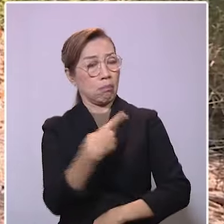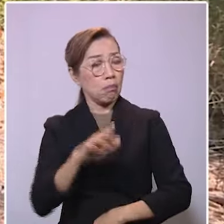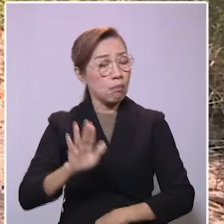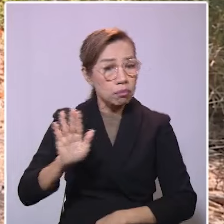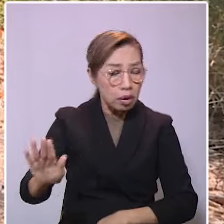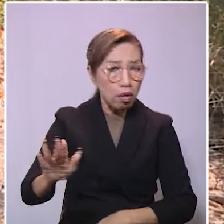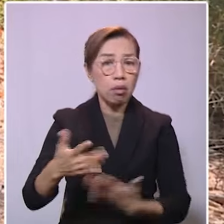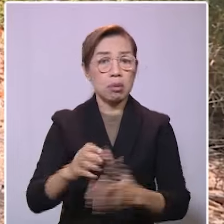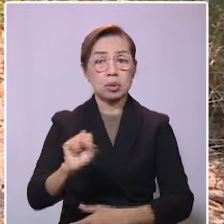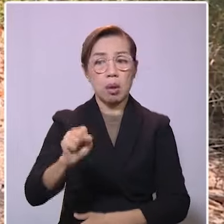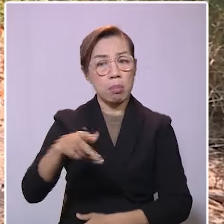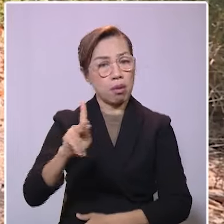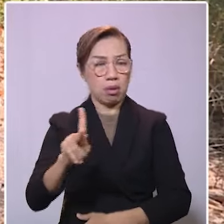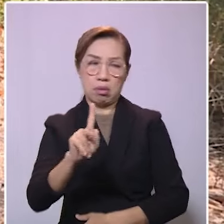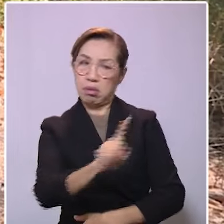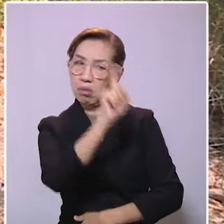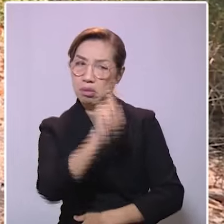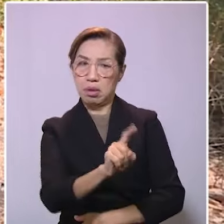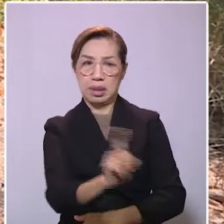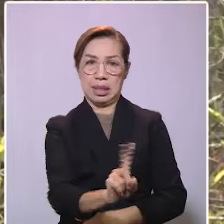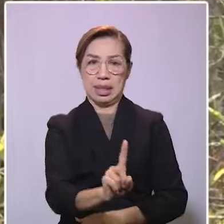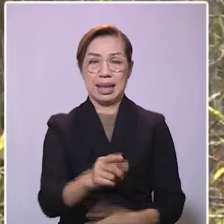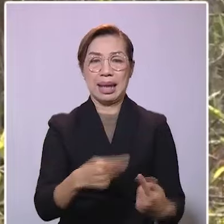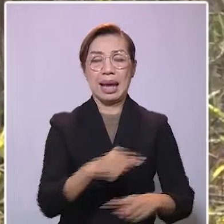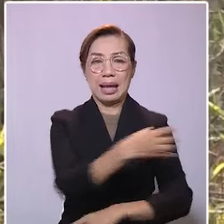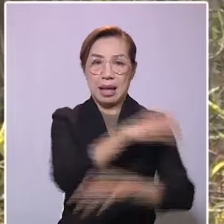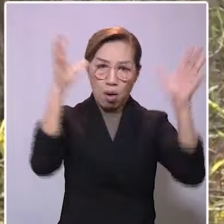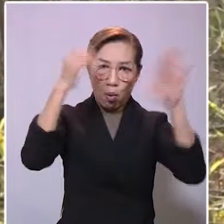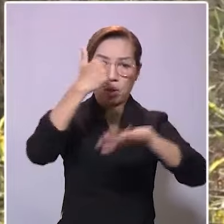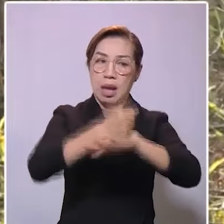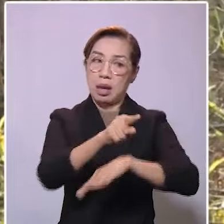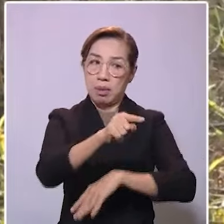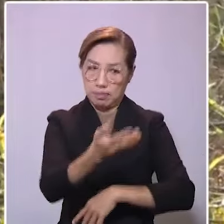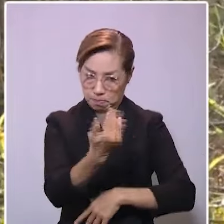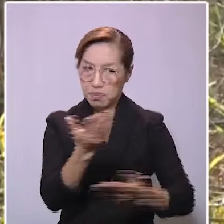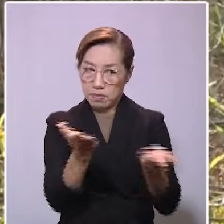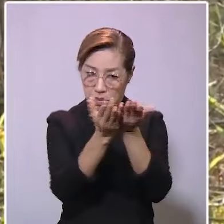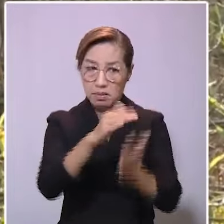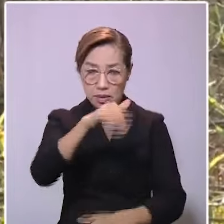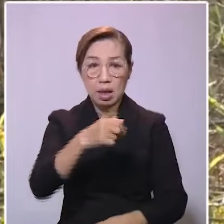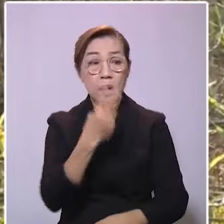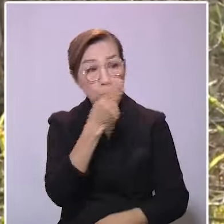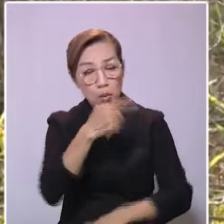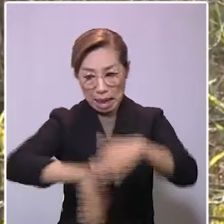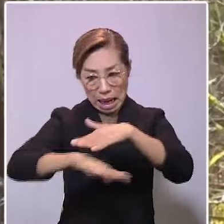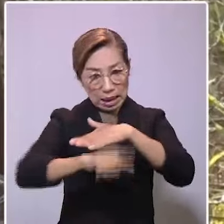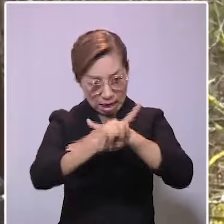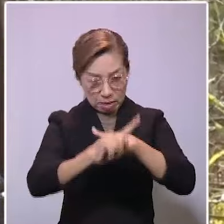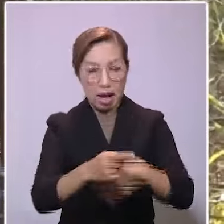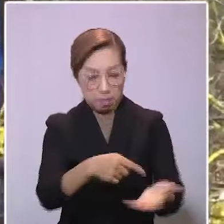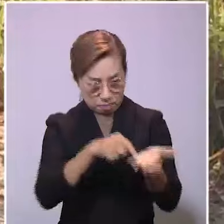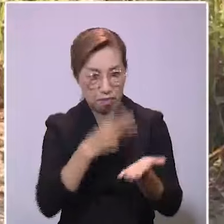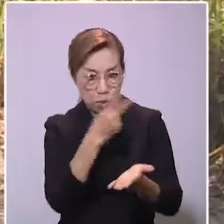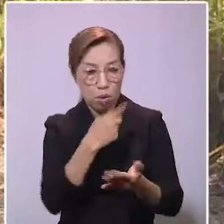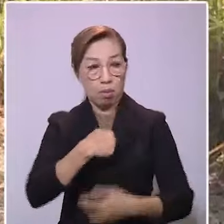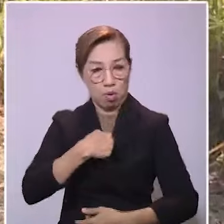พิสูจน์แนวเขตของกรมแผนที่ทหารอืคุณชัยวัฒน์เปิดหน้าท้าชนแล้วนะครับบอกว่าถ้าเกิดว่ามีหลักฐานอะไรก็งัดมา